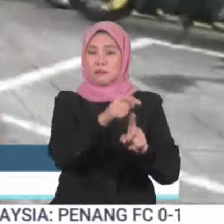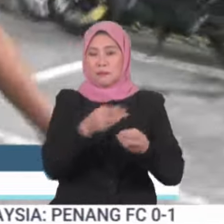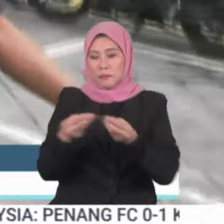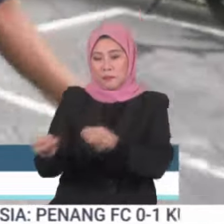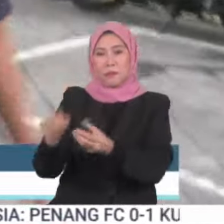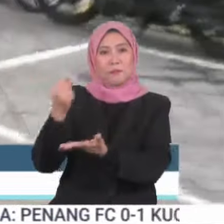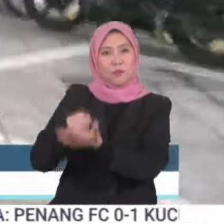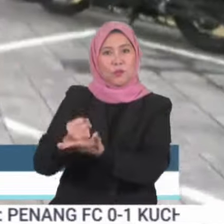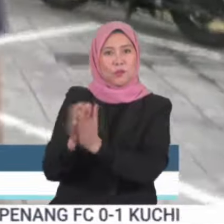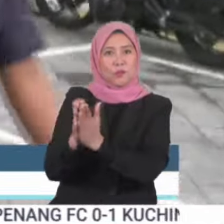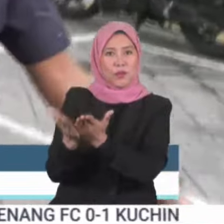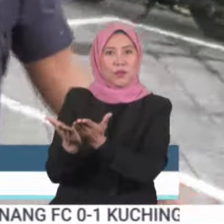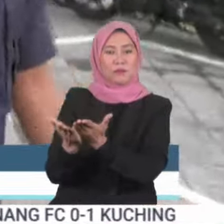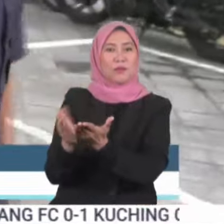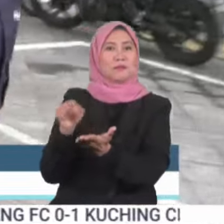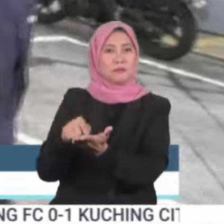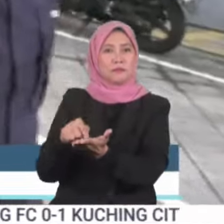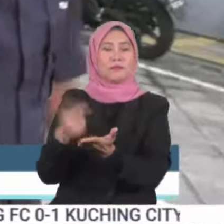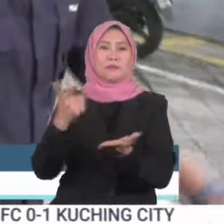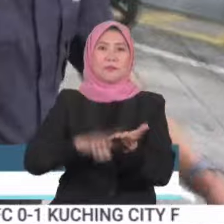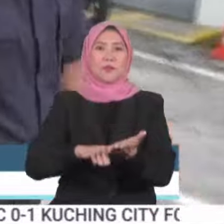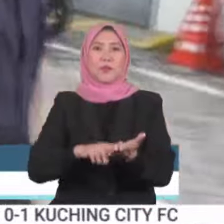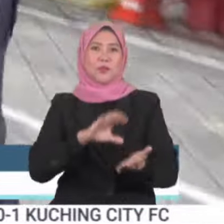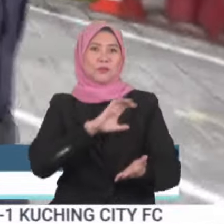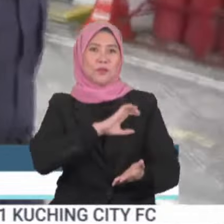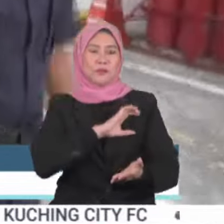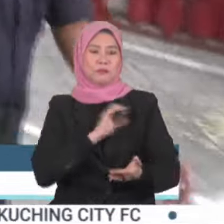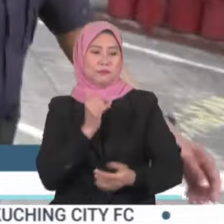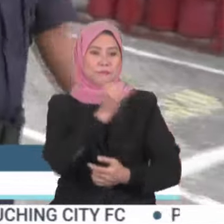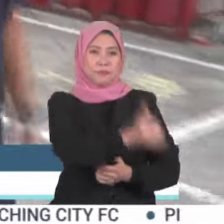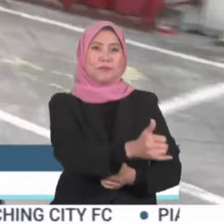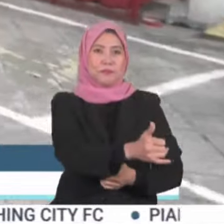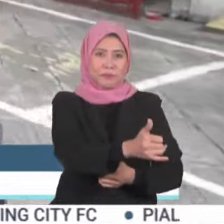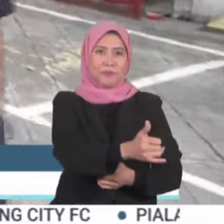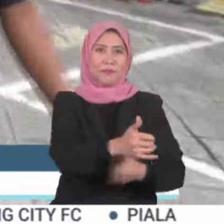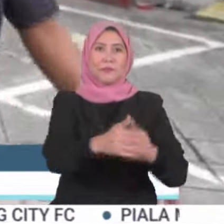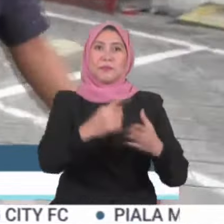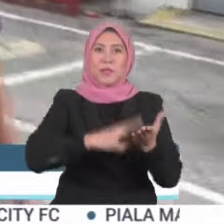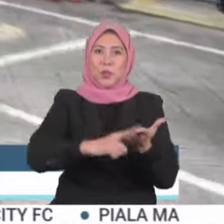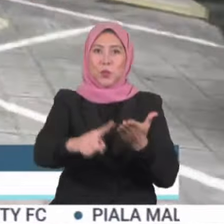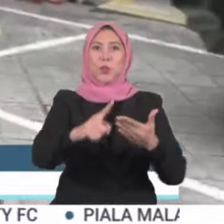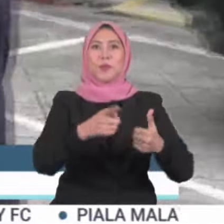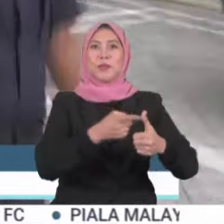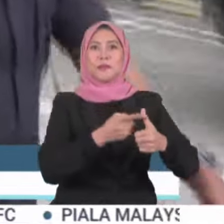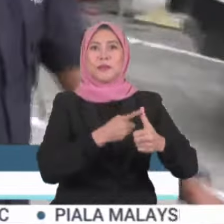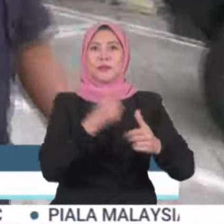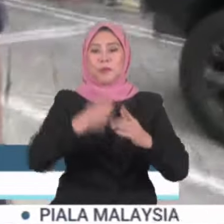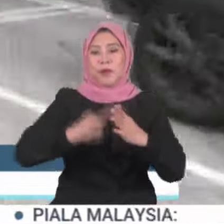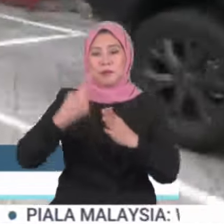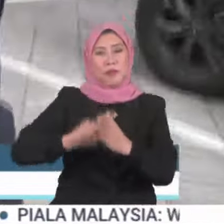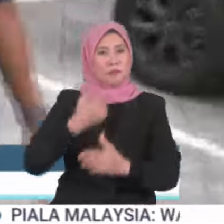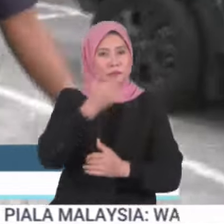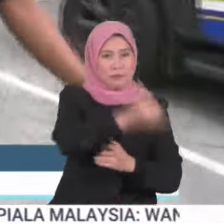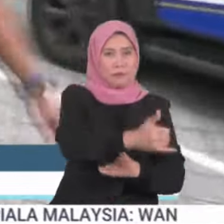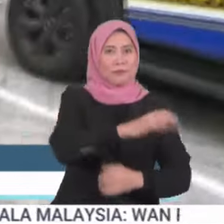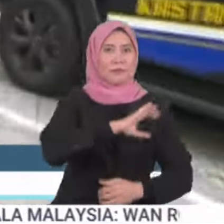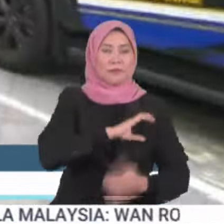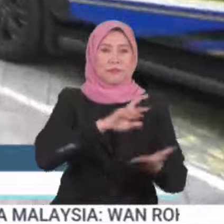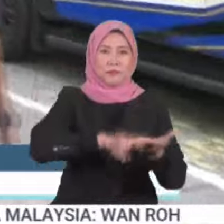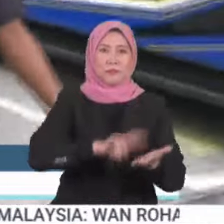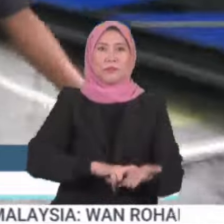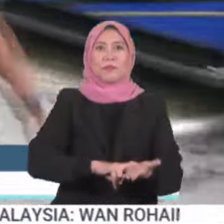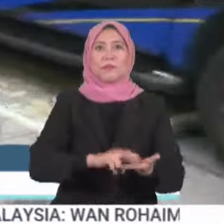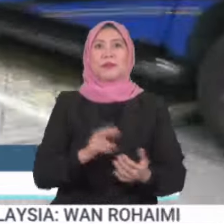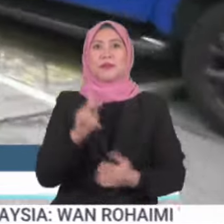menyerahkan pasport selain perlu melapor diri di Balai Polis berhampiran pada minggu pertama setiap bulan. Kes